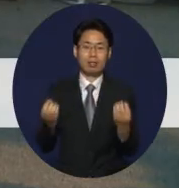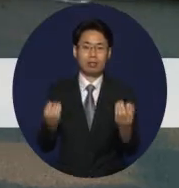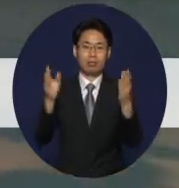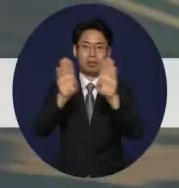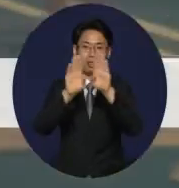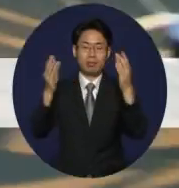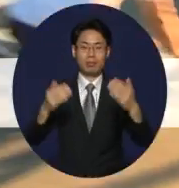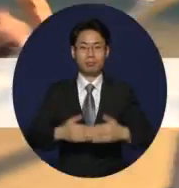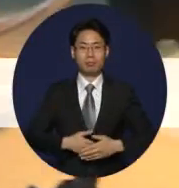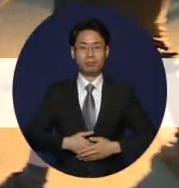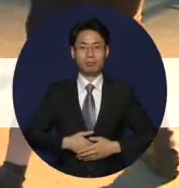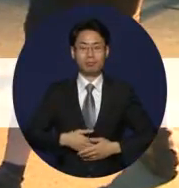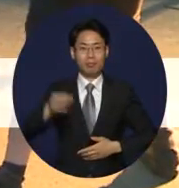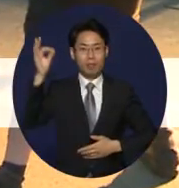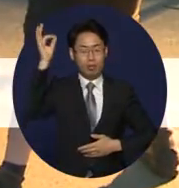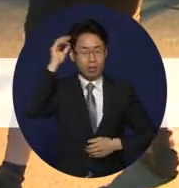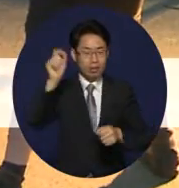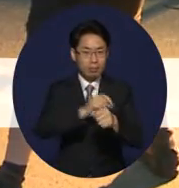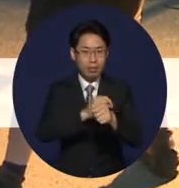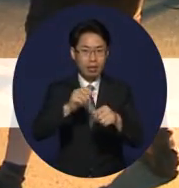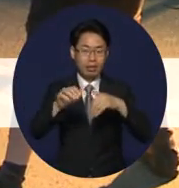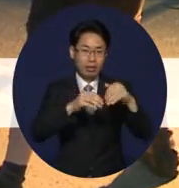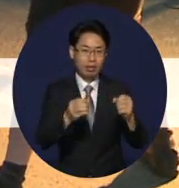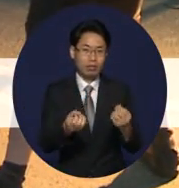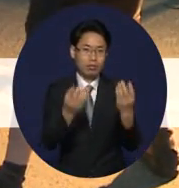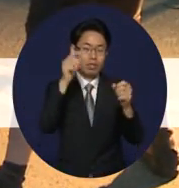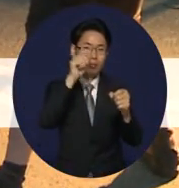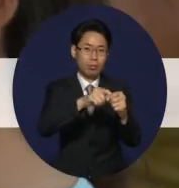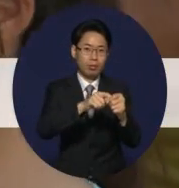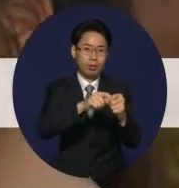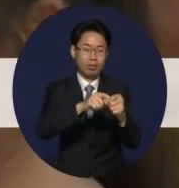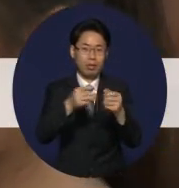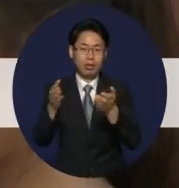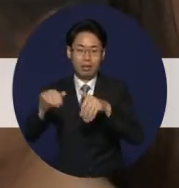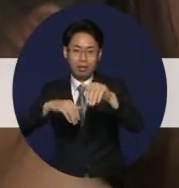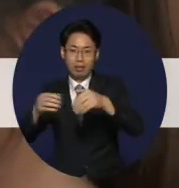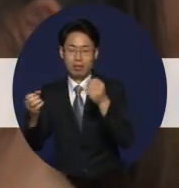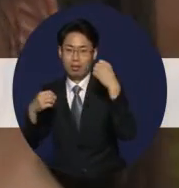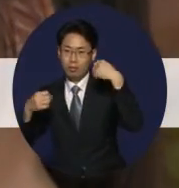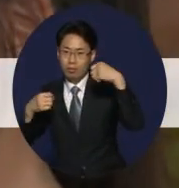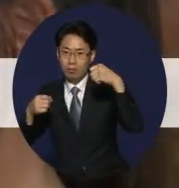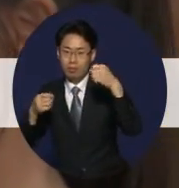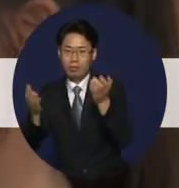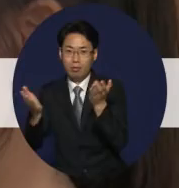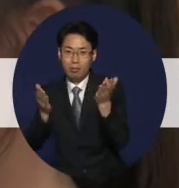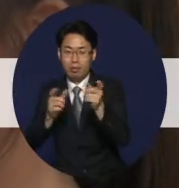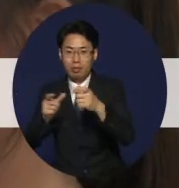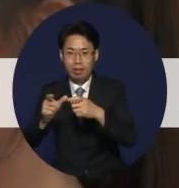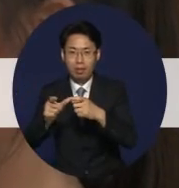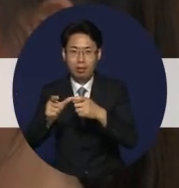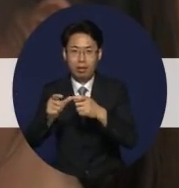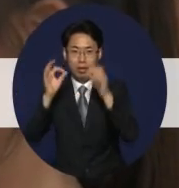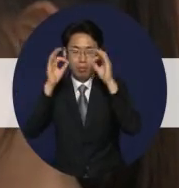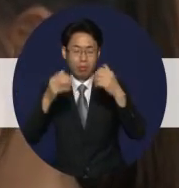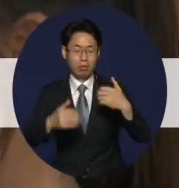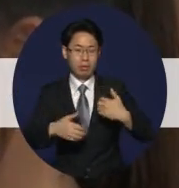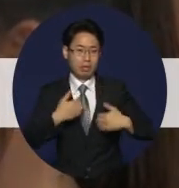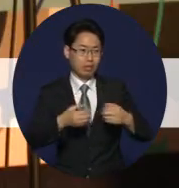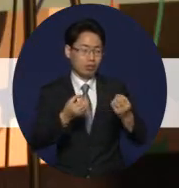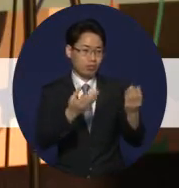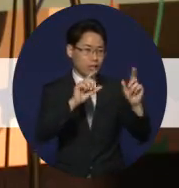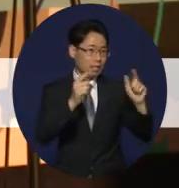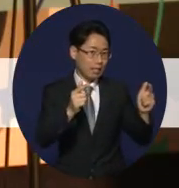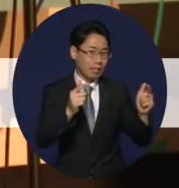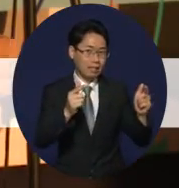치러집니다. 축제는 포항만의 차별화된 버스킹 축제를 목표로 도입한 길거리 공연과 퍼포먼스를 강화하고 보고